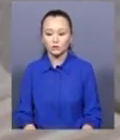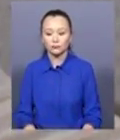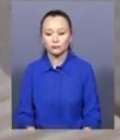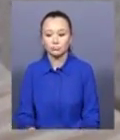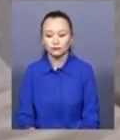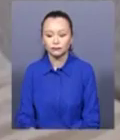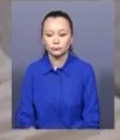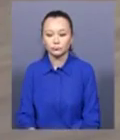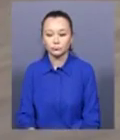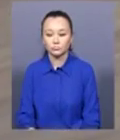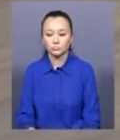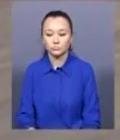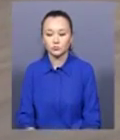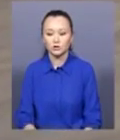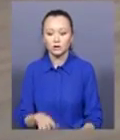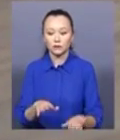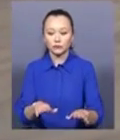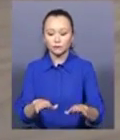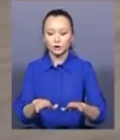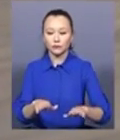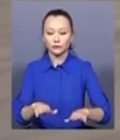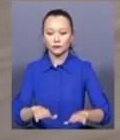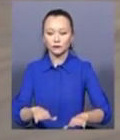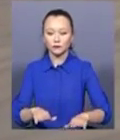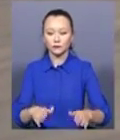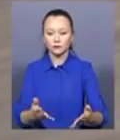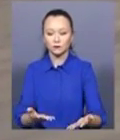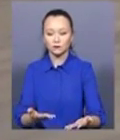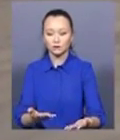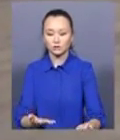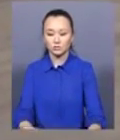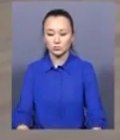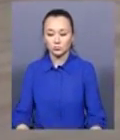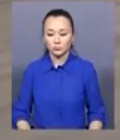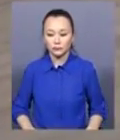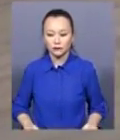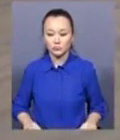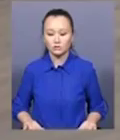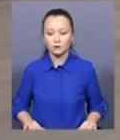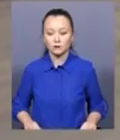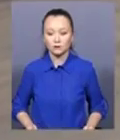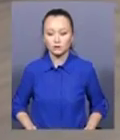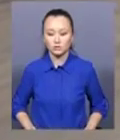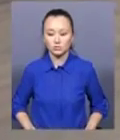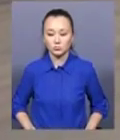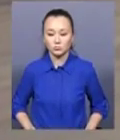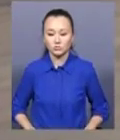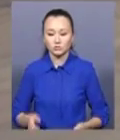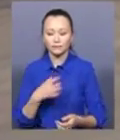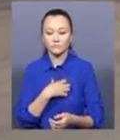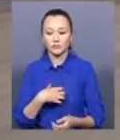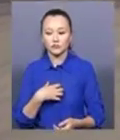колени, ручки вперед. Да, теперь вот такими движениями, разворачивая кисть, вы тянете ее вот сюда. Здесь